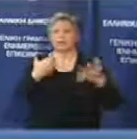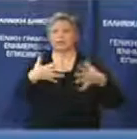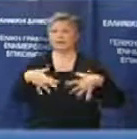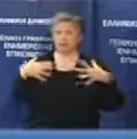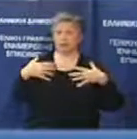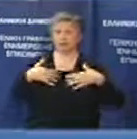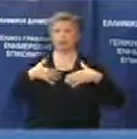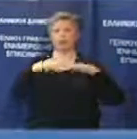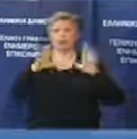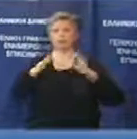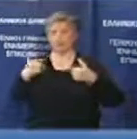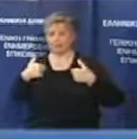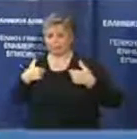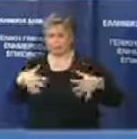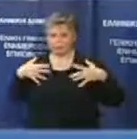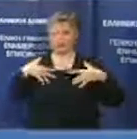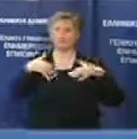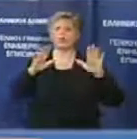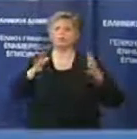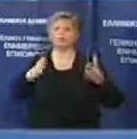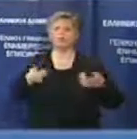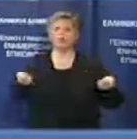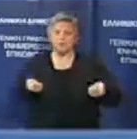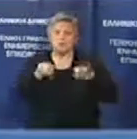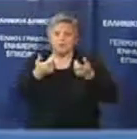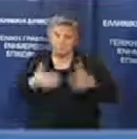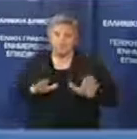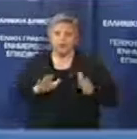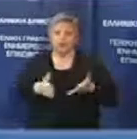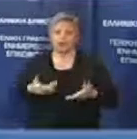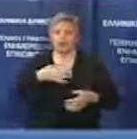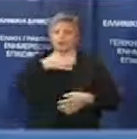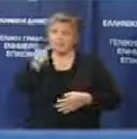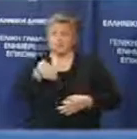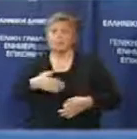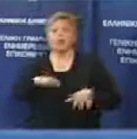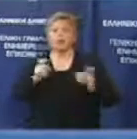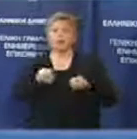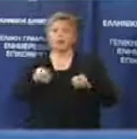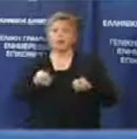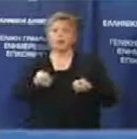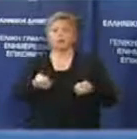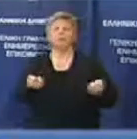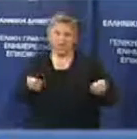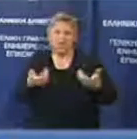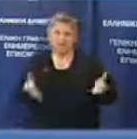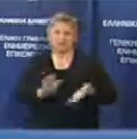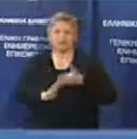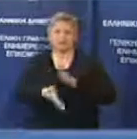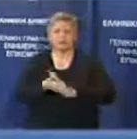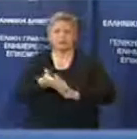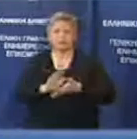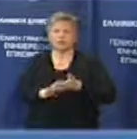βεβαίως είναι αντικειμενικό, συνέβη. Δεν είναι κάτι που μπορεί να το αρνηθεί κανείς. Ωστόσο, είναι και η δυσκολία την